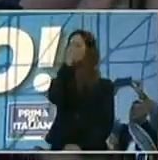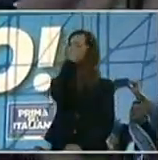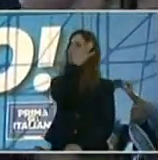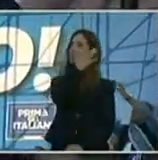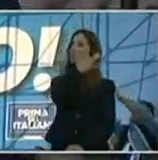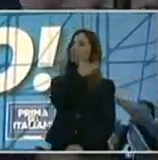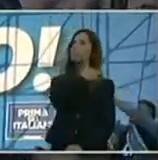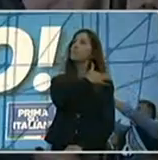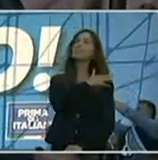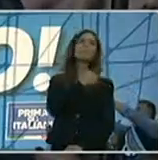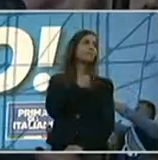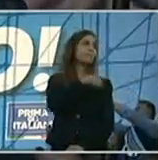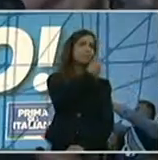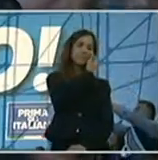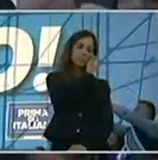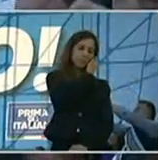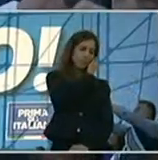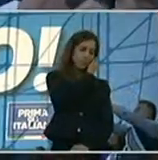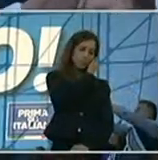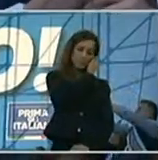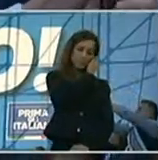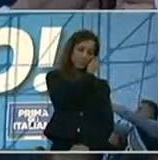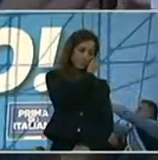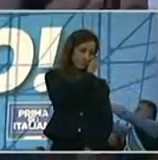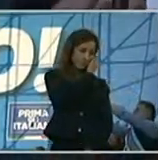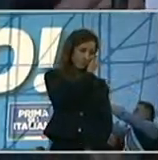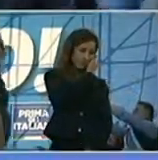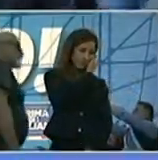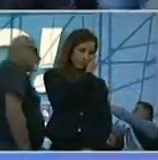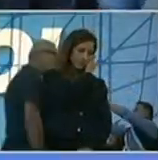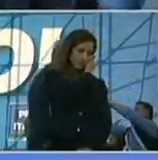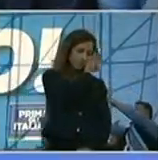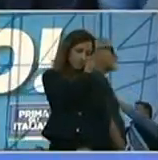Siamo delle scene che dobbiamo assolutamente mostrare.